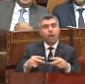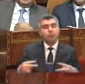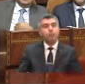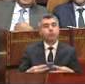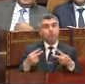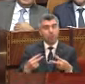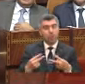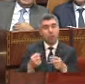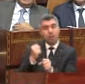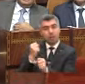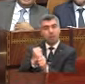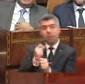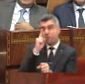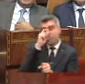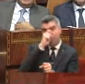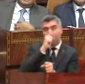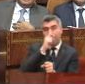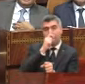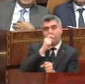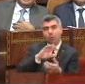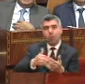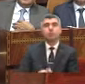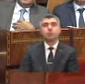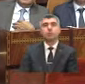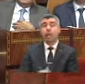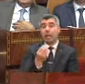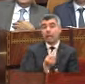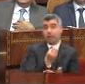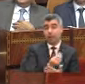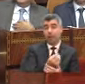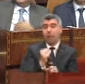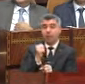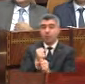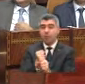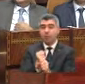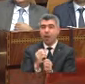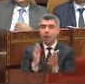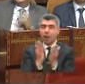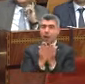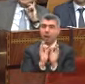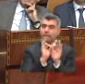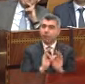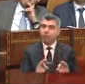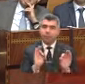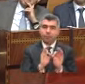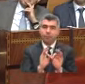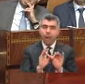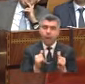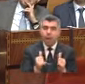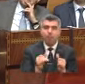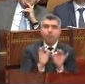كيخدموا في ظروف صعيبه واحيانا خطيره. طفل كيخدم معناه طفل ما كيقراش، طفل ما كيلعبش وما